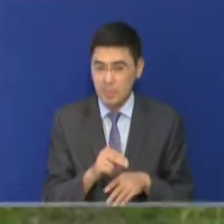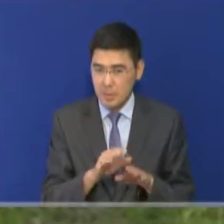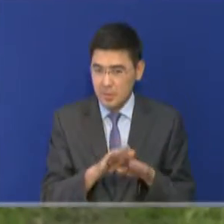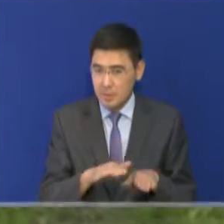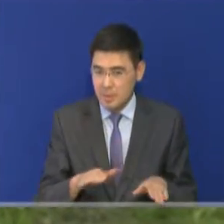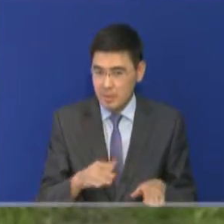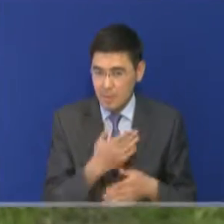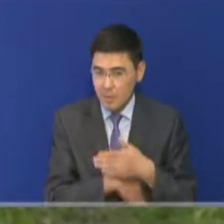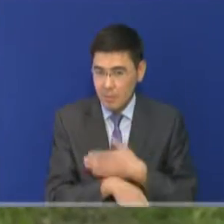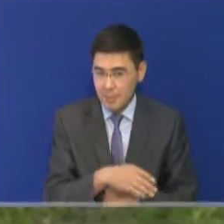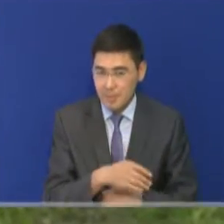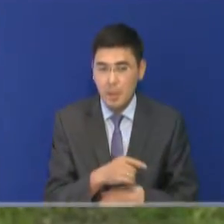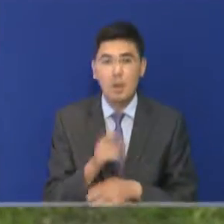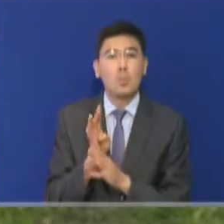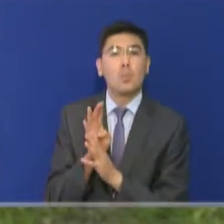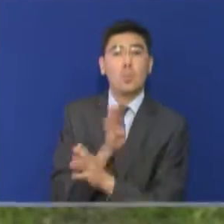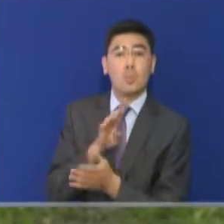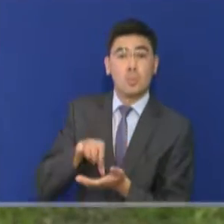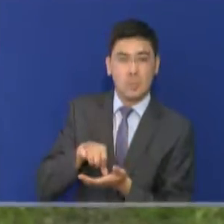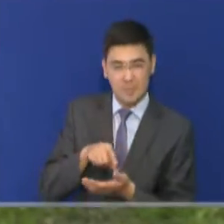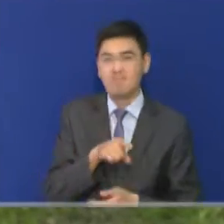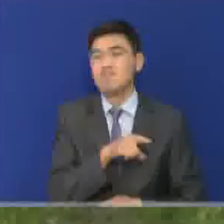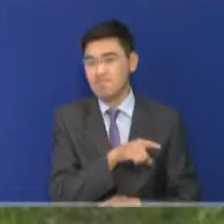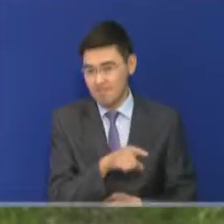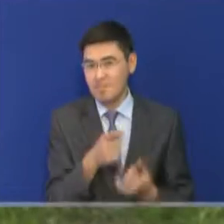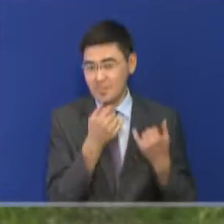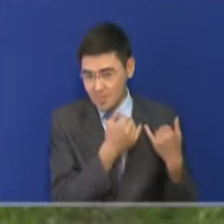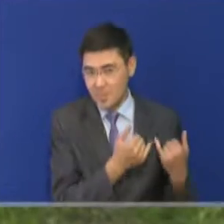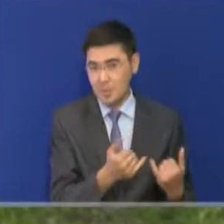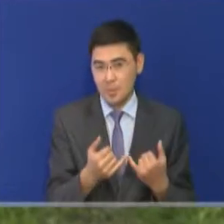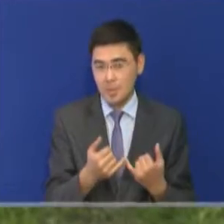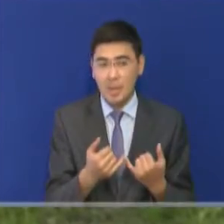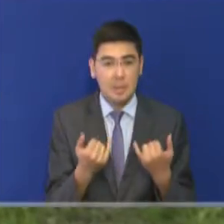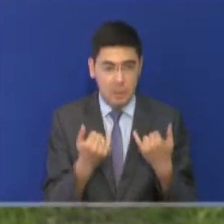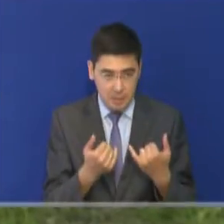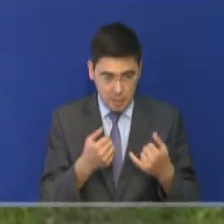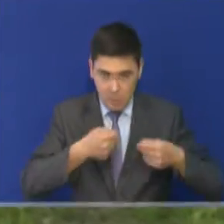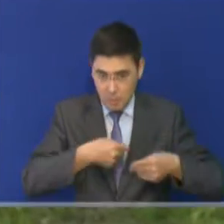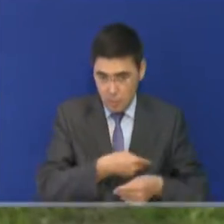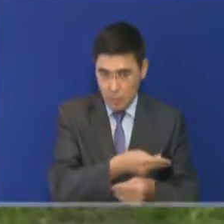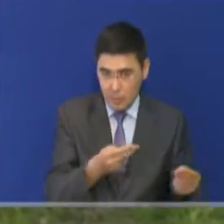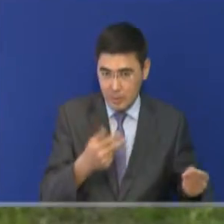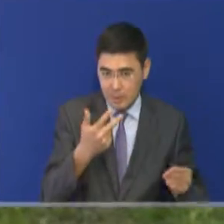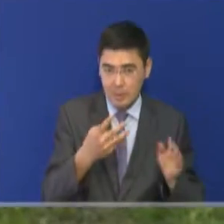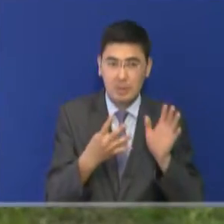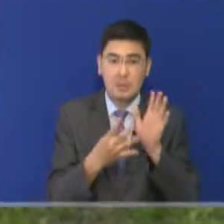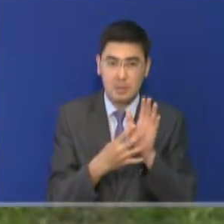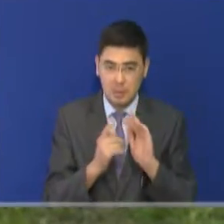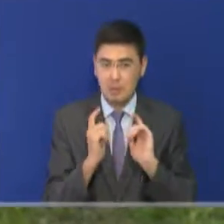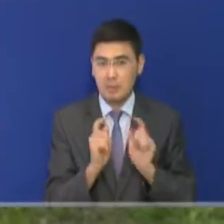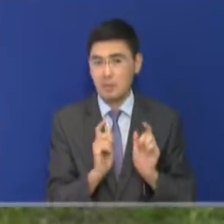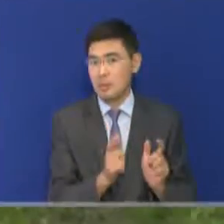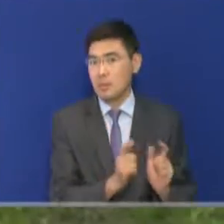очередников, которые состоят в очереди. На сегодняшний день у нас выдано, получается, 39 направлений.